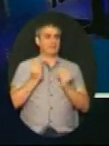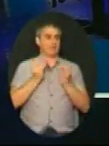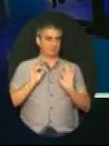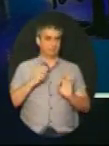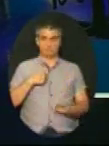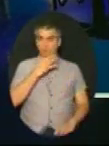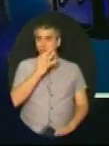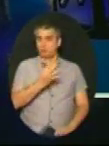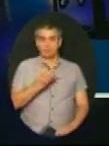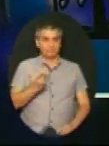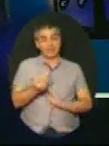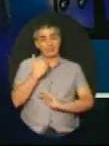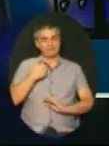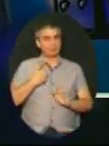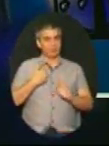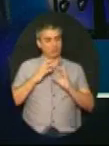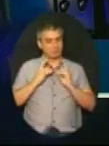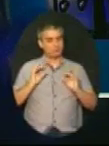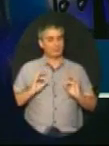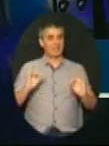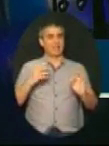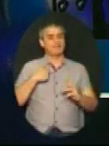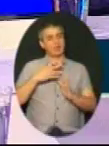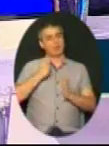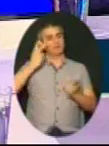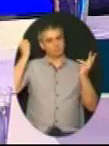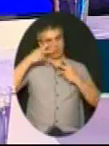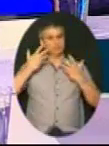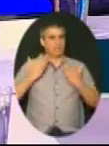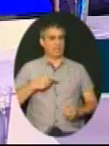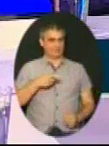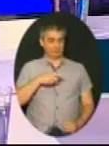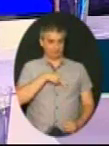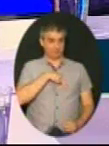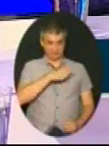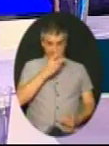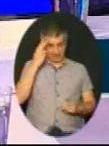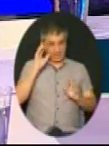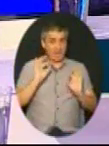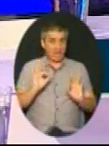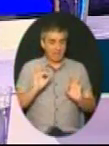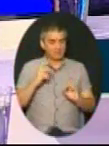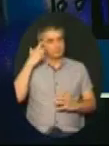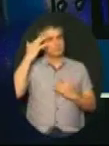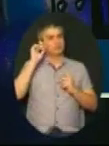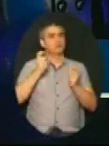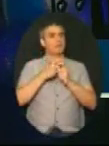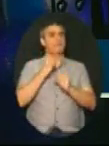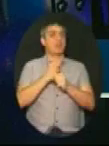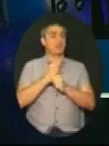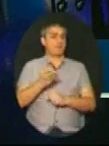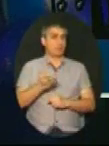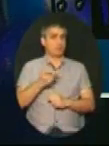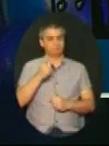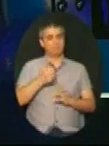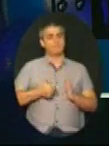ואני שואל, לפני שאנחנו יוצאים לדרך ולוקחים את החוזה הכבד הזה, האם זה בכלל ריאלי, המחשבות של מפלגת העבודה,